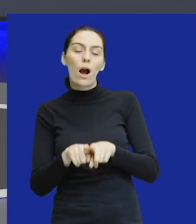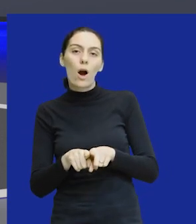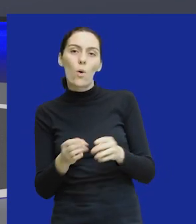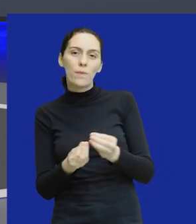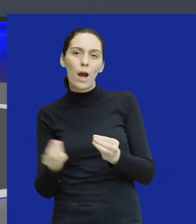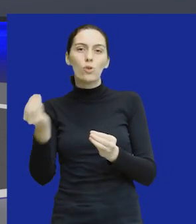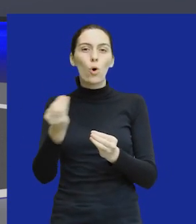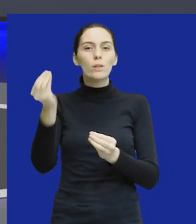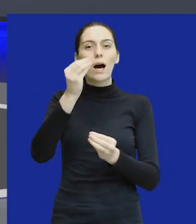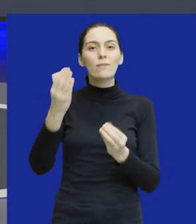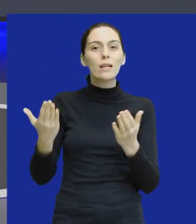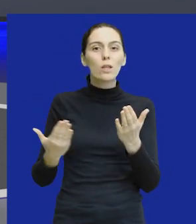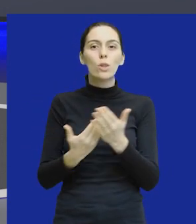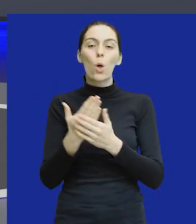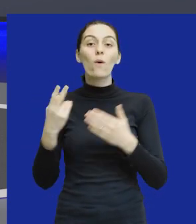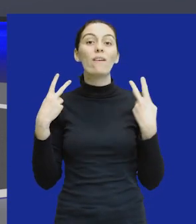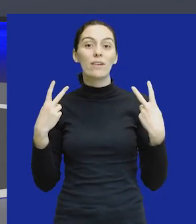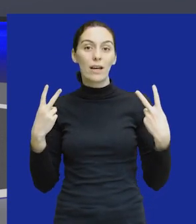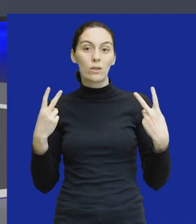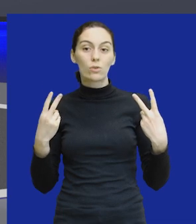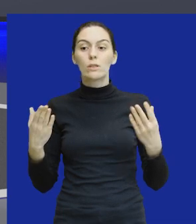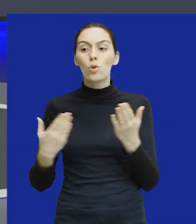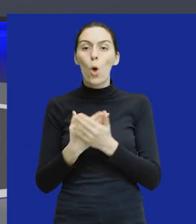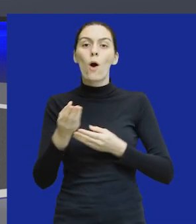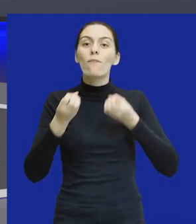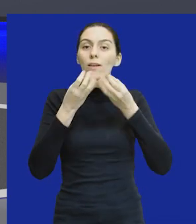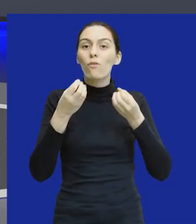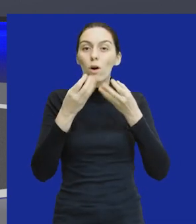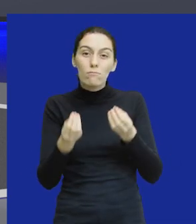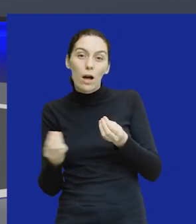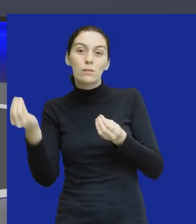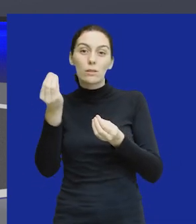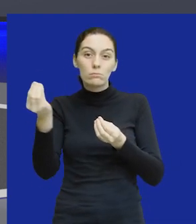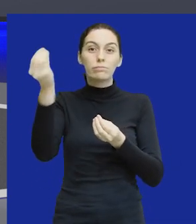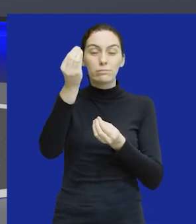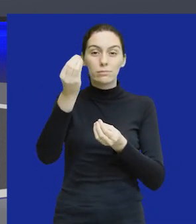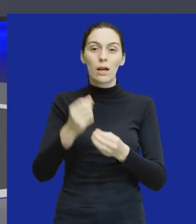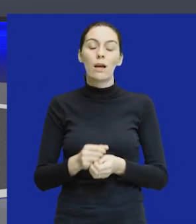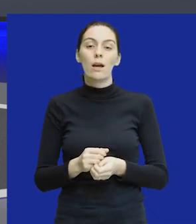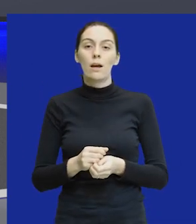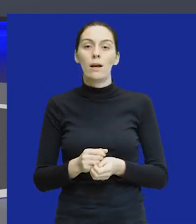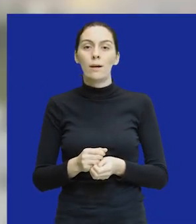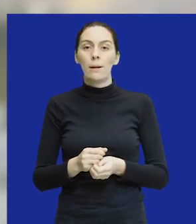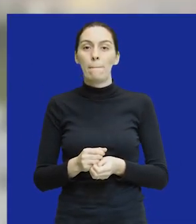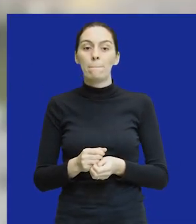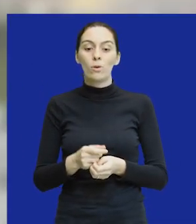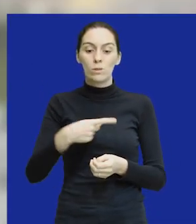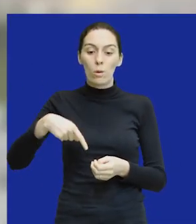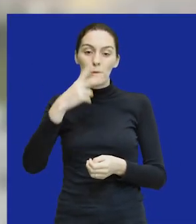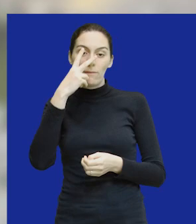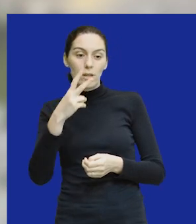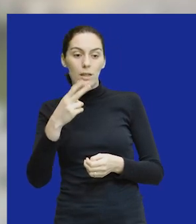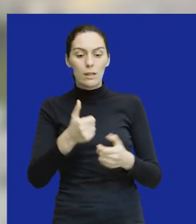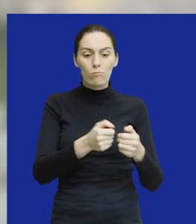smislu dodavanja nove vrijednosti informaciji koju smo svi tijekom dana vidjeli na